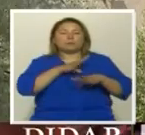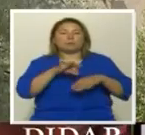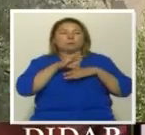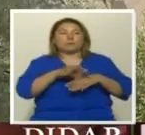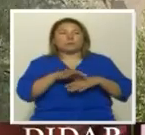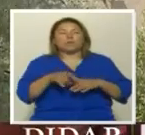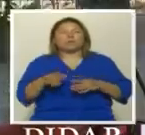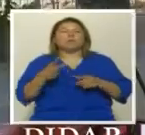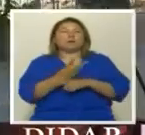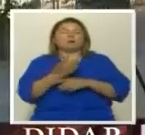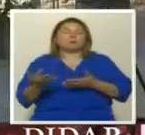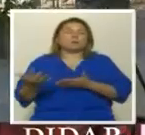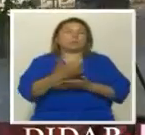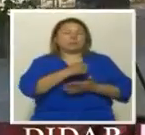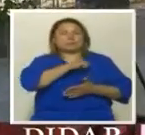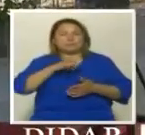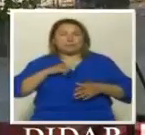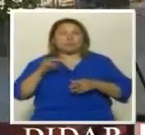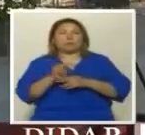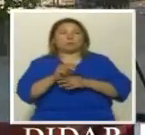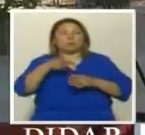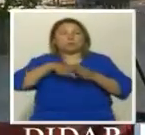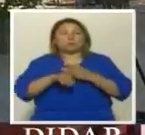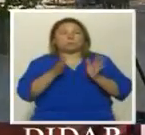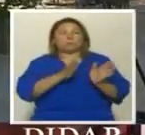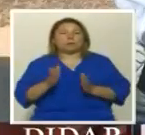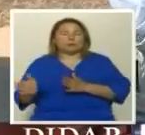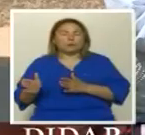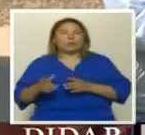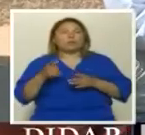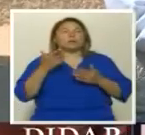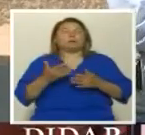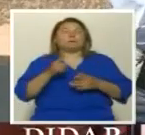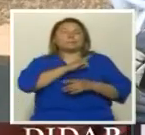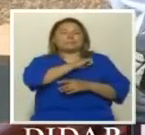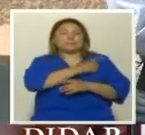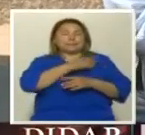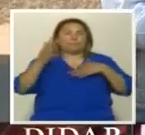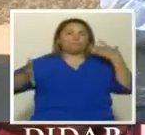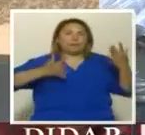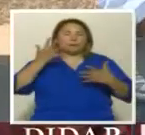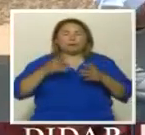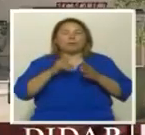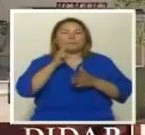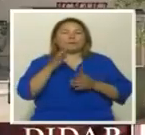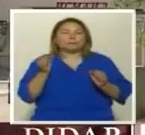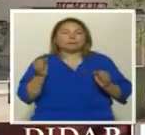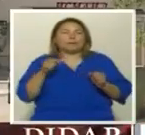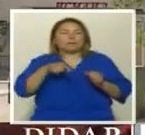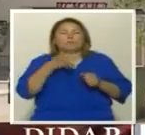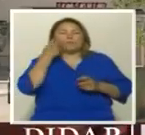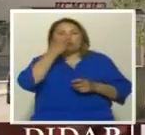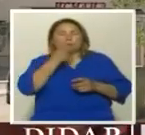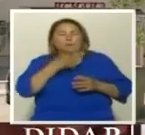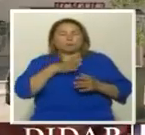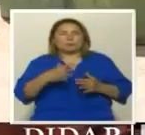житель дважды собирались лица и собственноручно проводили подъезды в порядок с их слов при сильном ветре в квартирах невозможно находиться из-за злововного